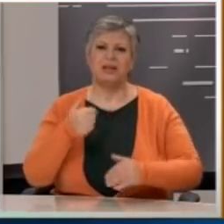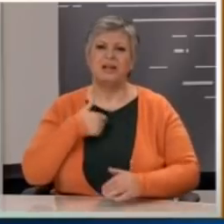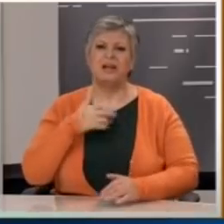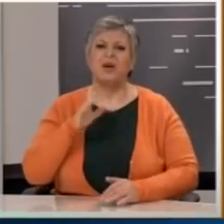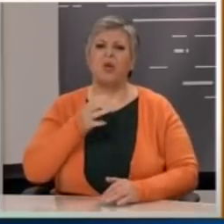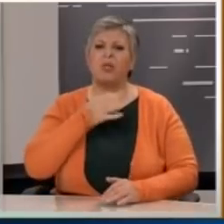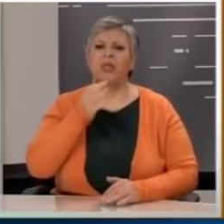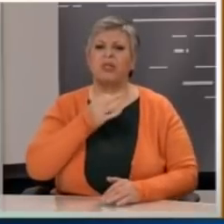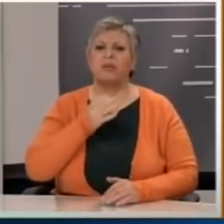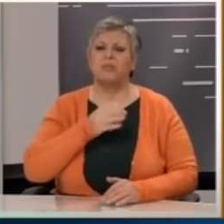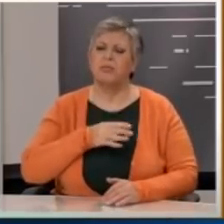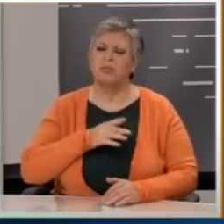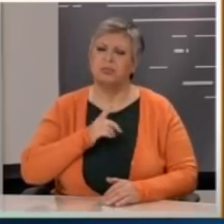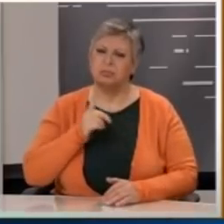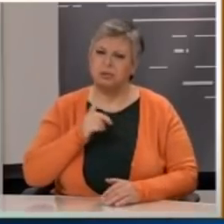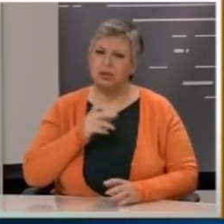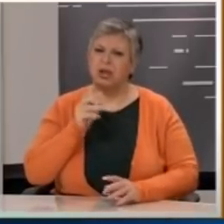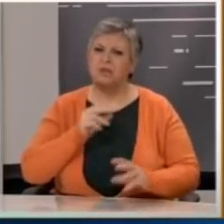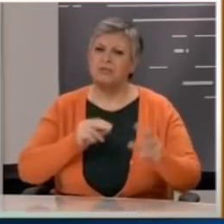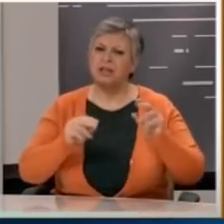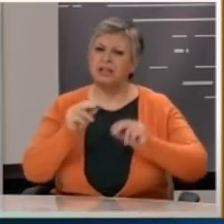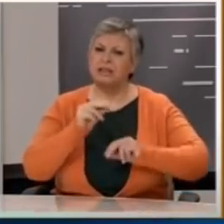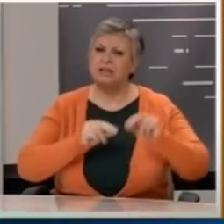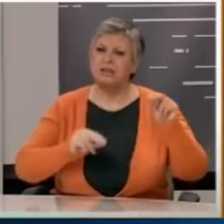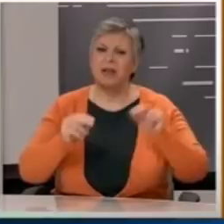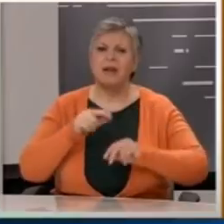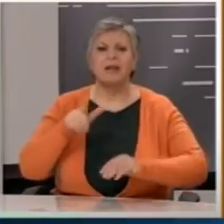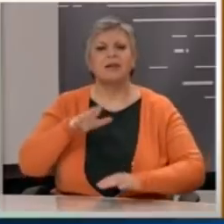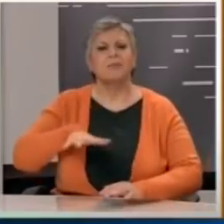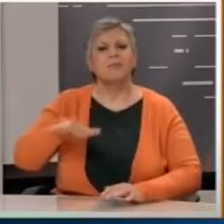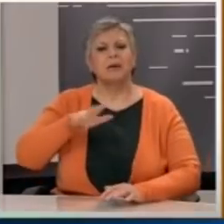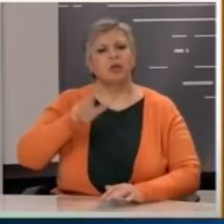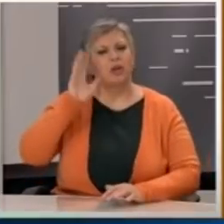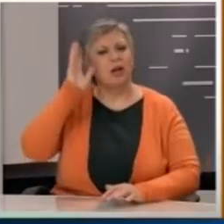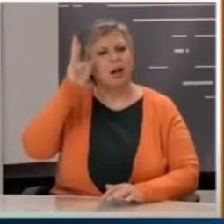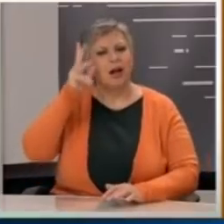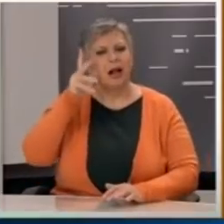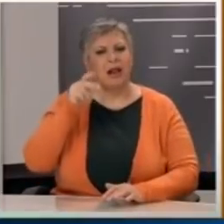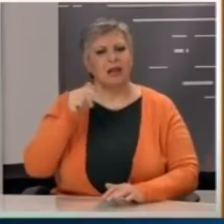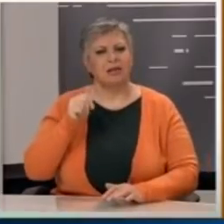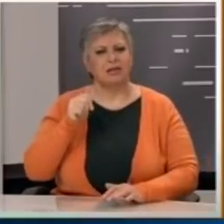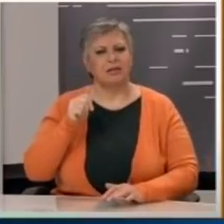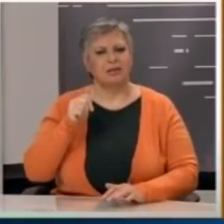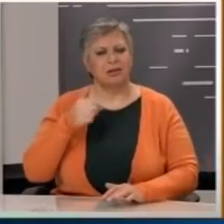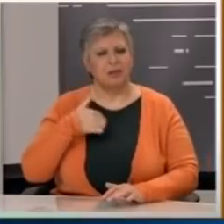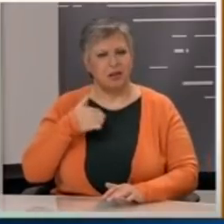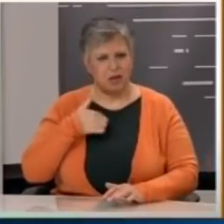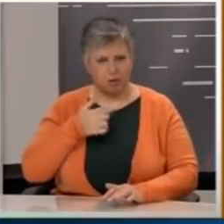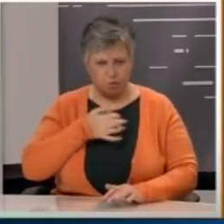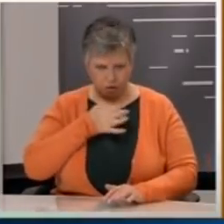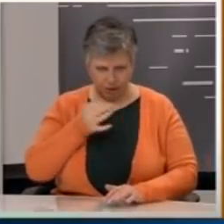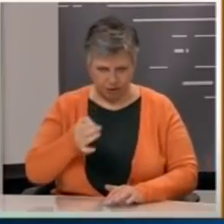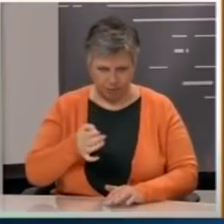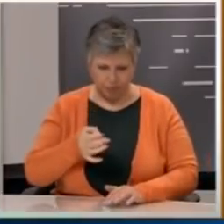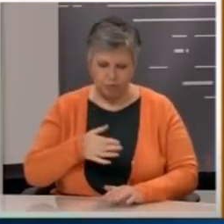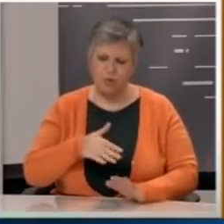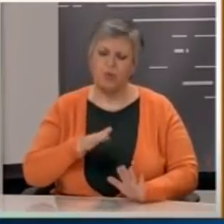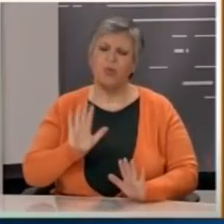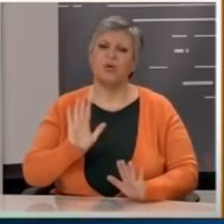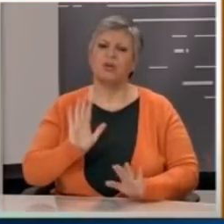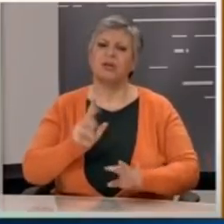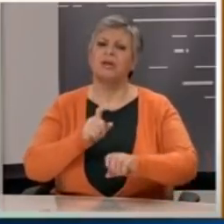επάνω συζητούνται πολλά απάνω στην Αλεξανδρούπολη. Εγώ δεν θα τα σχολιάσω αυτά, γιατί δεν είναι της